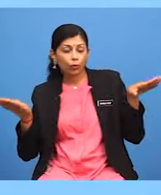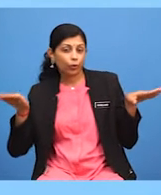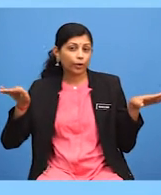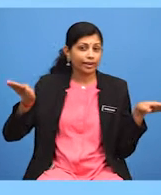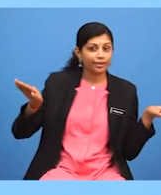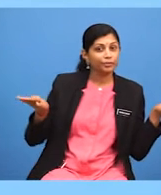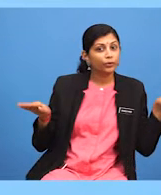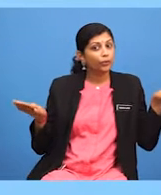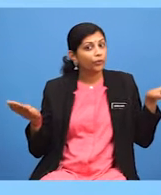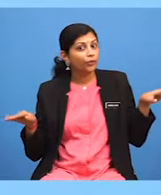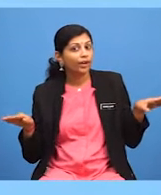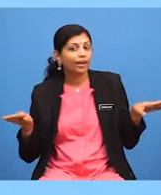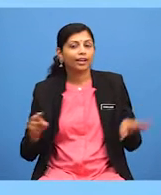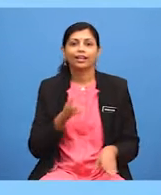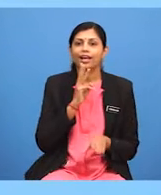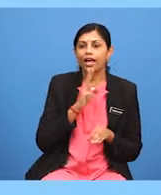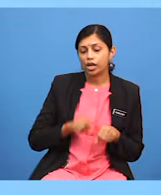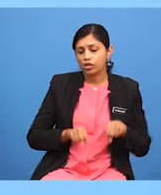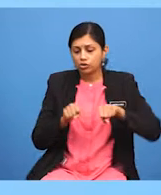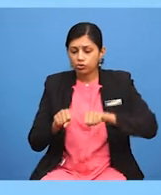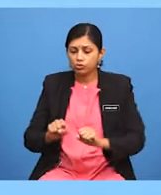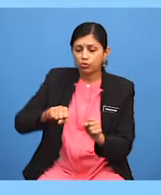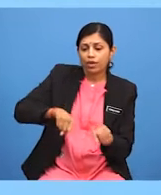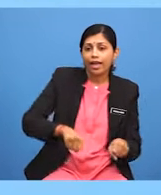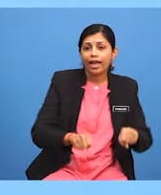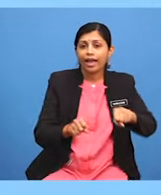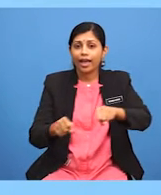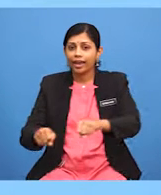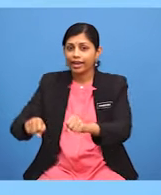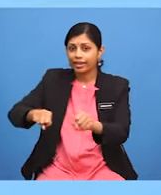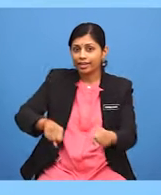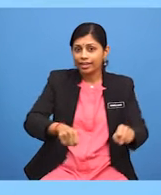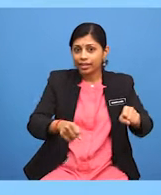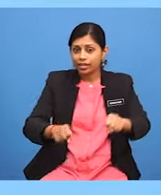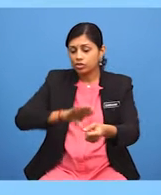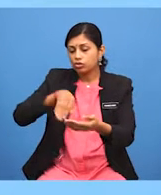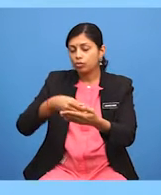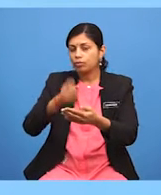sedang terbang di langit, air sungai yang sedang mengalir.